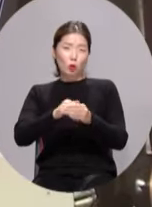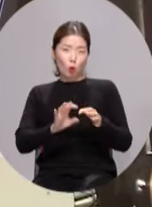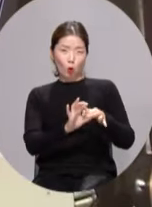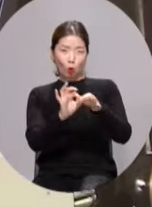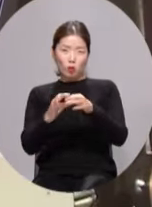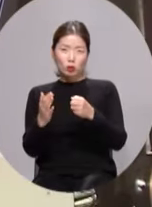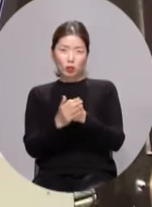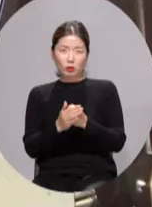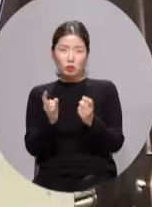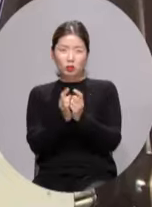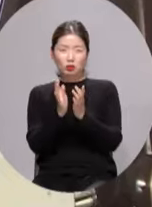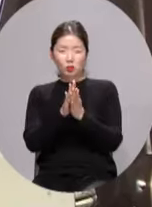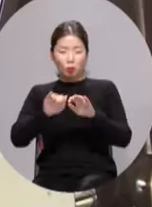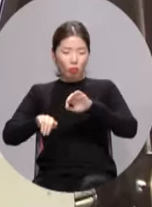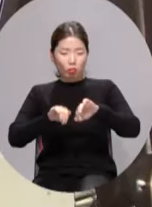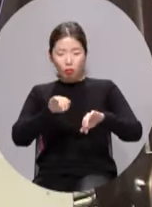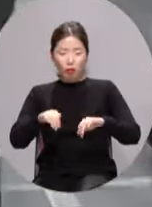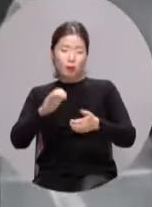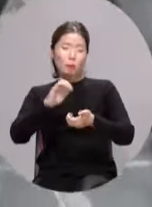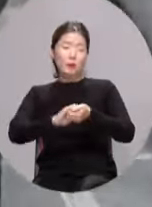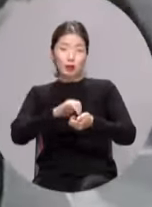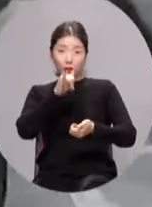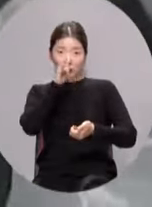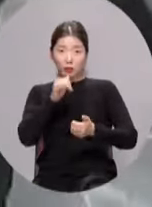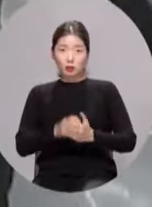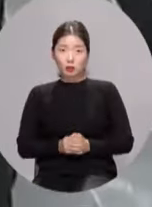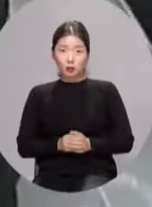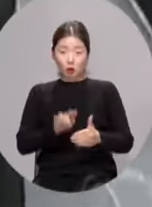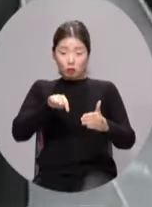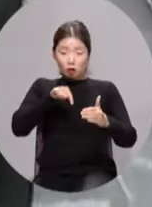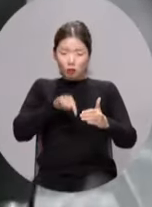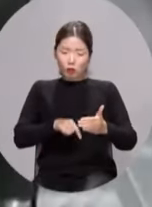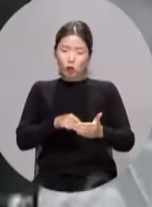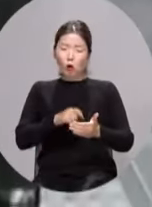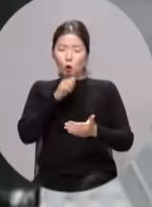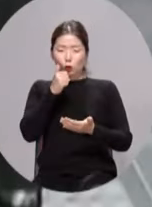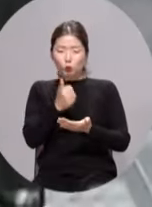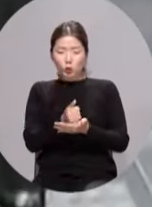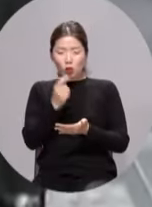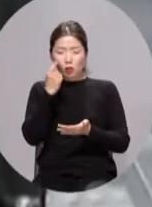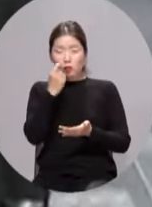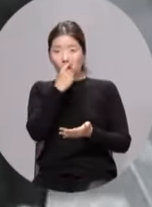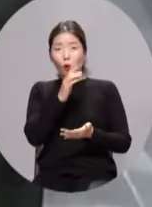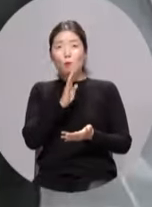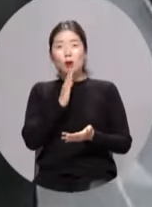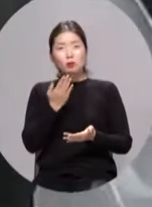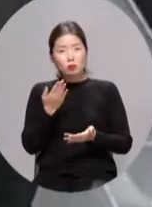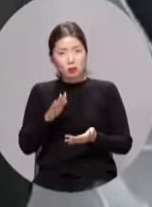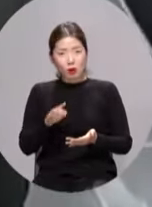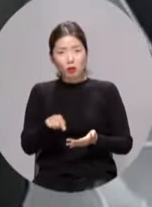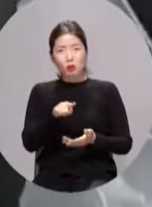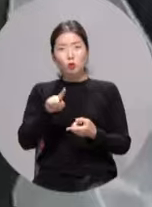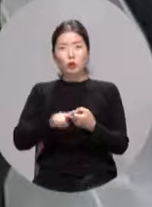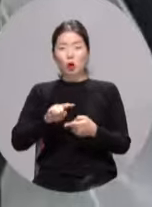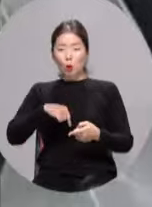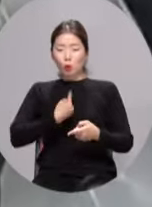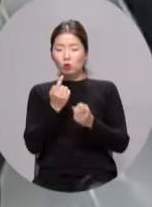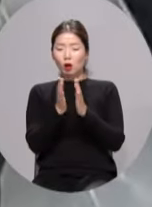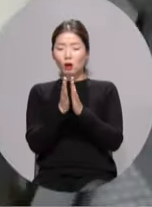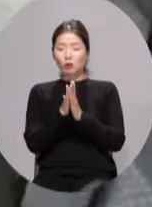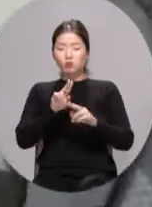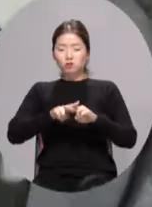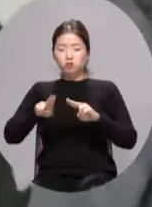직접 개입에는 한계가 있는 겁니다 조합 내부에서는 죄가 입증됐다 하더라도 무리를 일으킨 자진